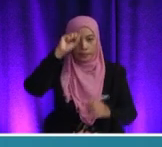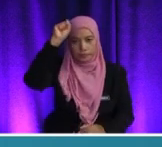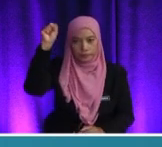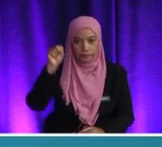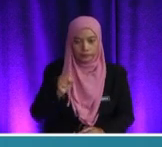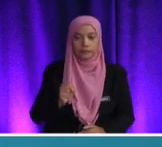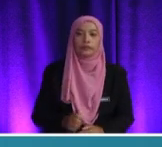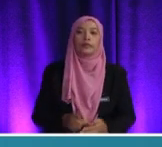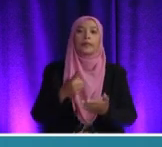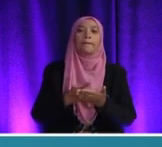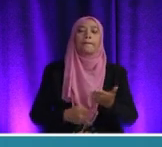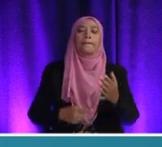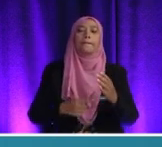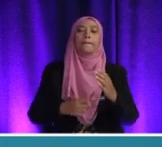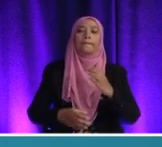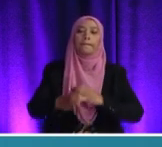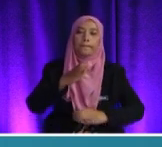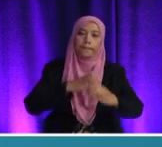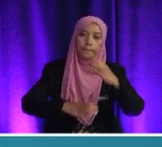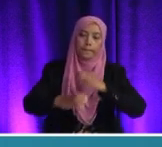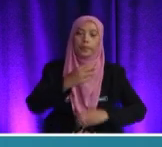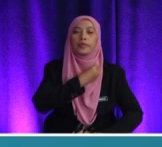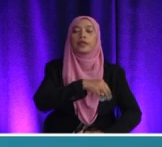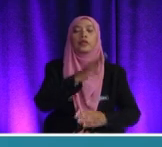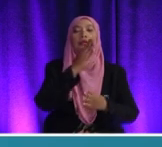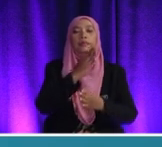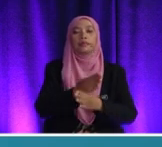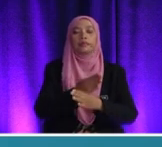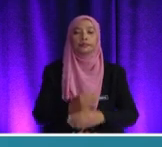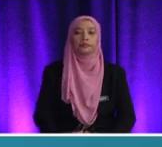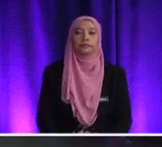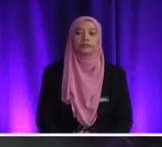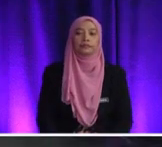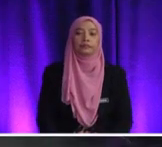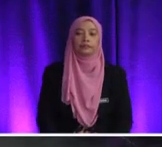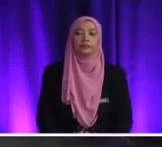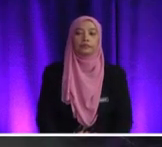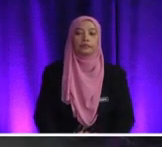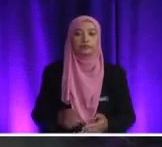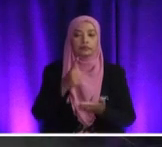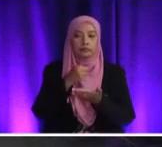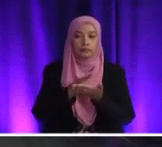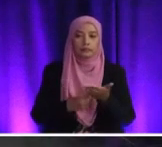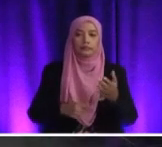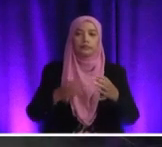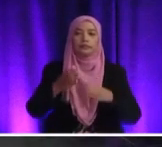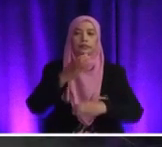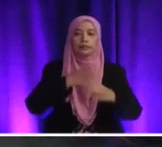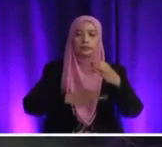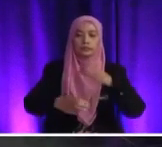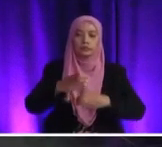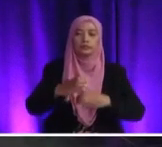cita-cita mereka sebenarnya Hah cita-cita biji Boy sebelumnya kayu macet Jadi penyampai diuji go